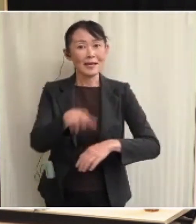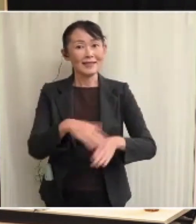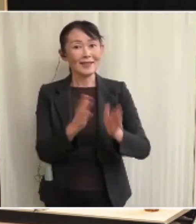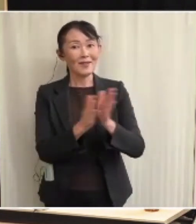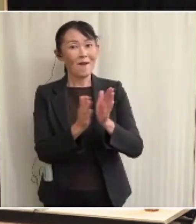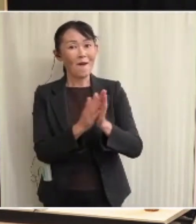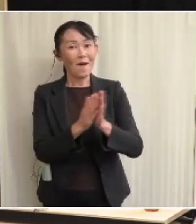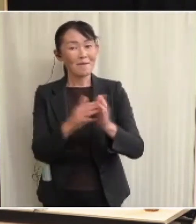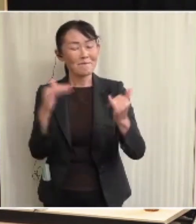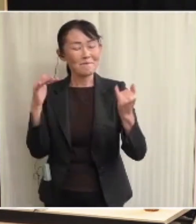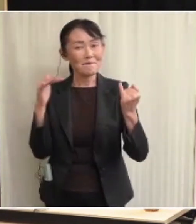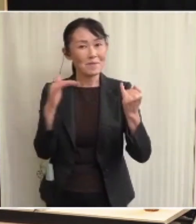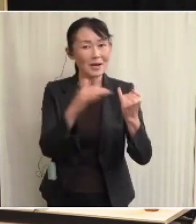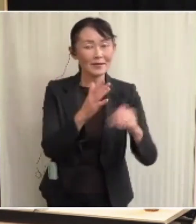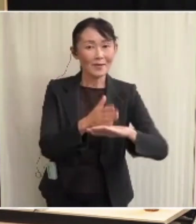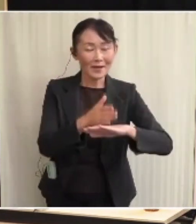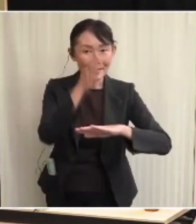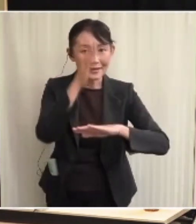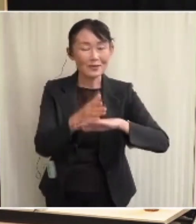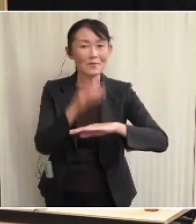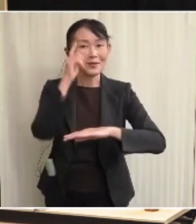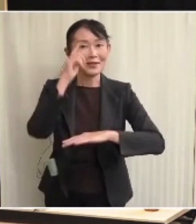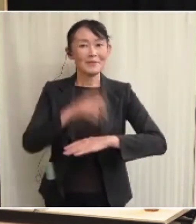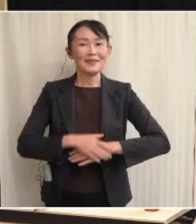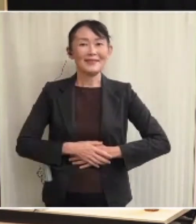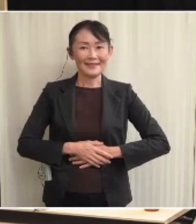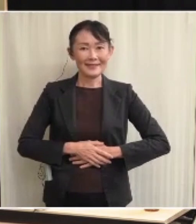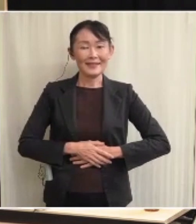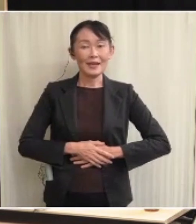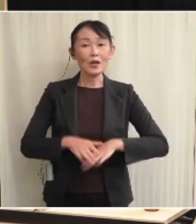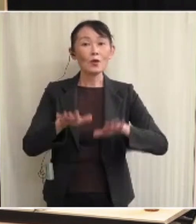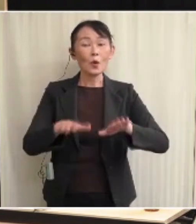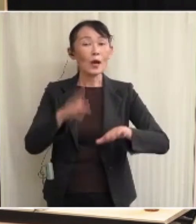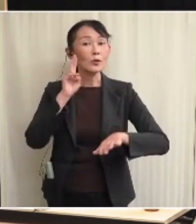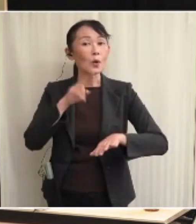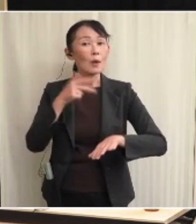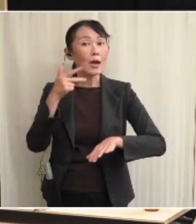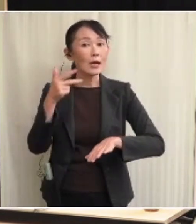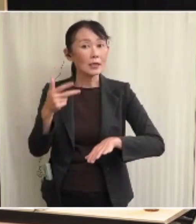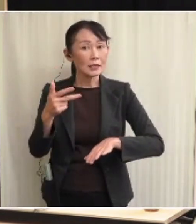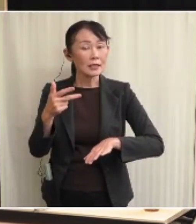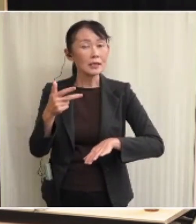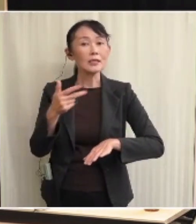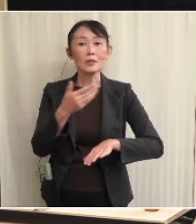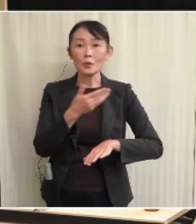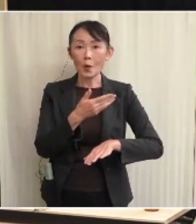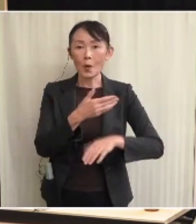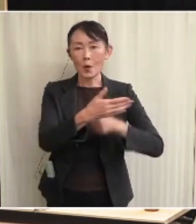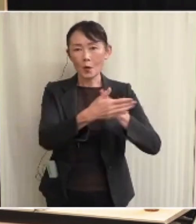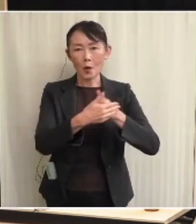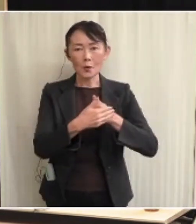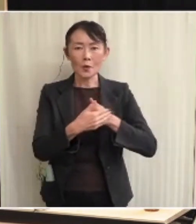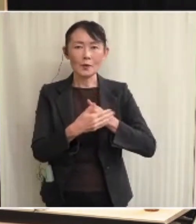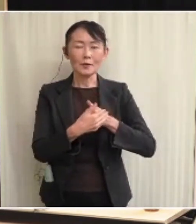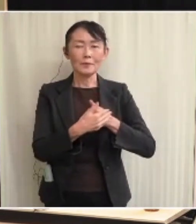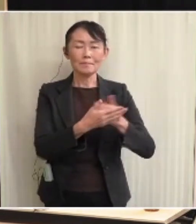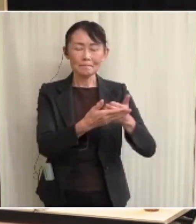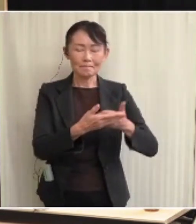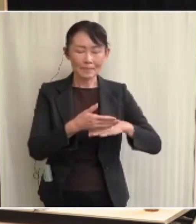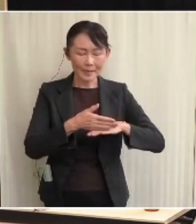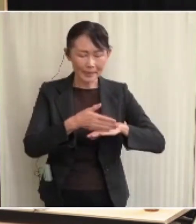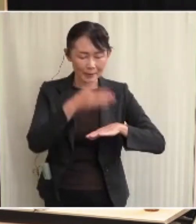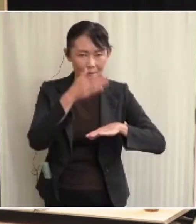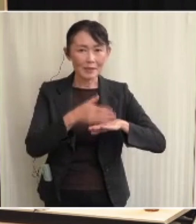けることができました。本当にありがとうございます。そして、今回横町様のご協力、本当にたくさんのご尽力とご協力いただい